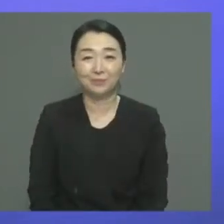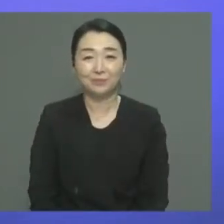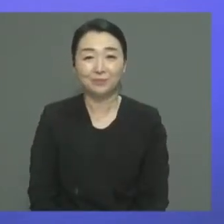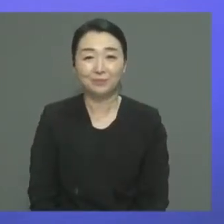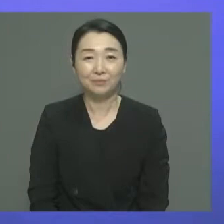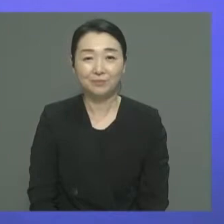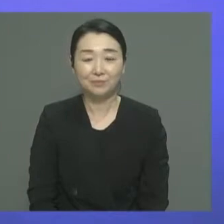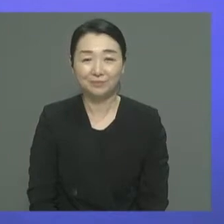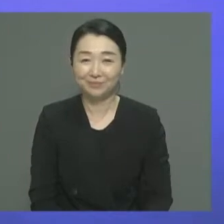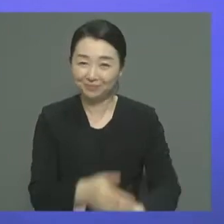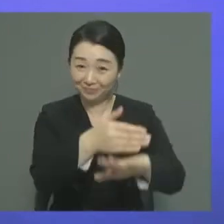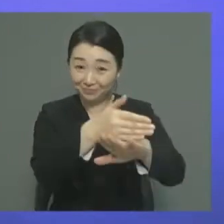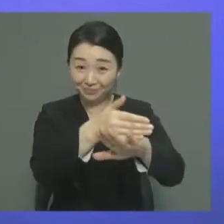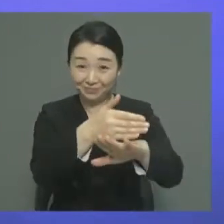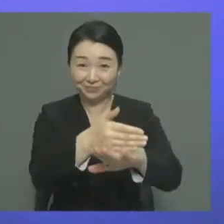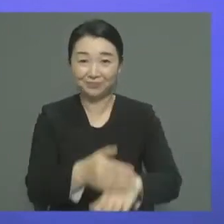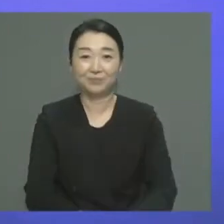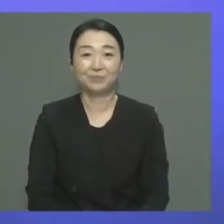감사합니다